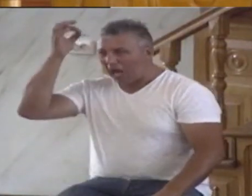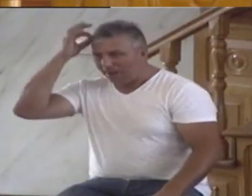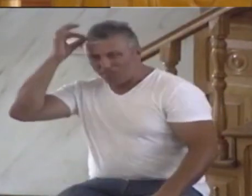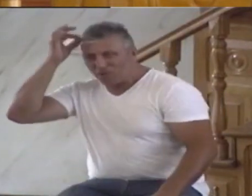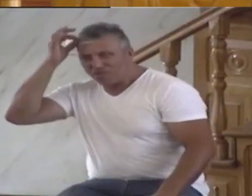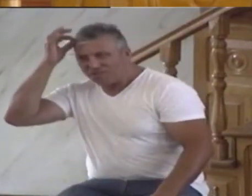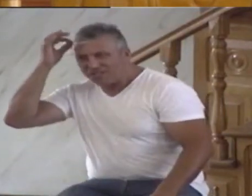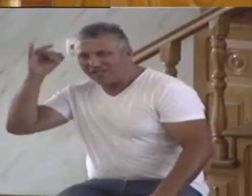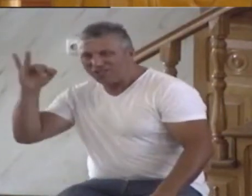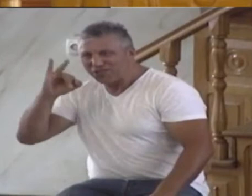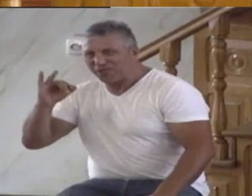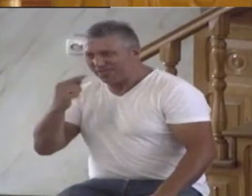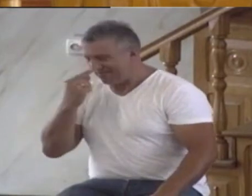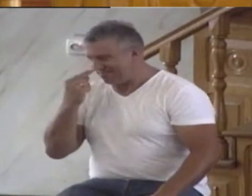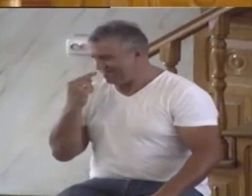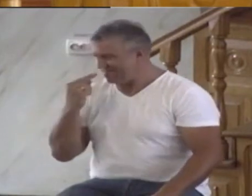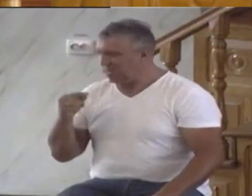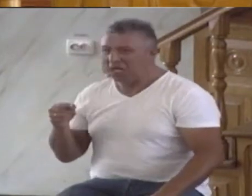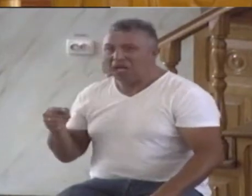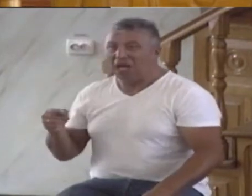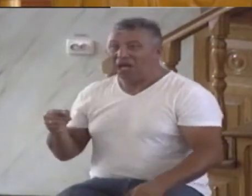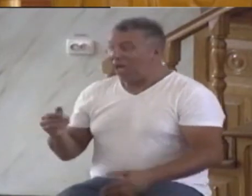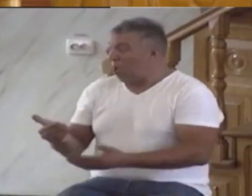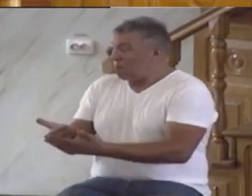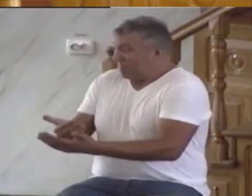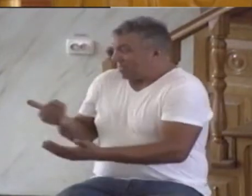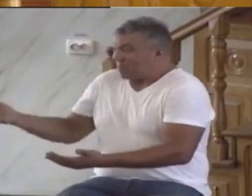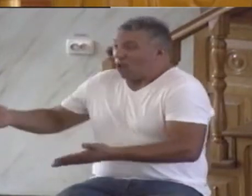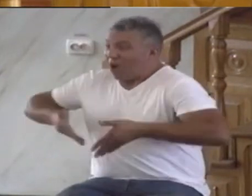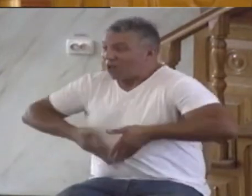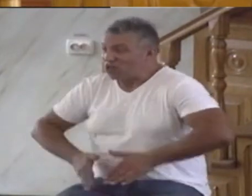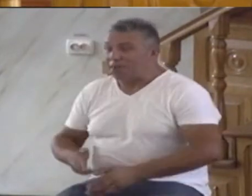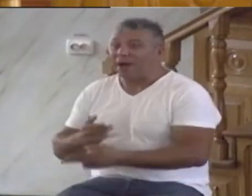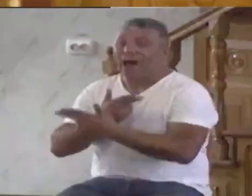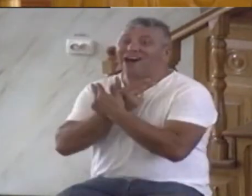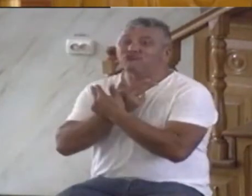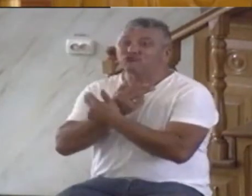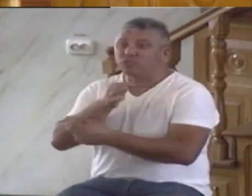его рождения сказал, что он будет велик. И в этом